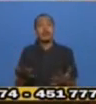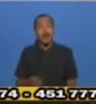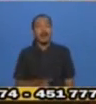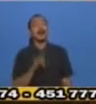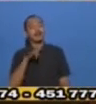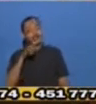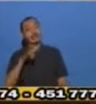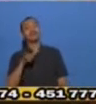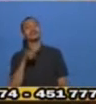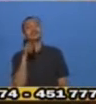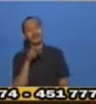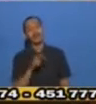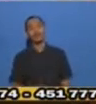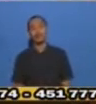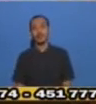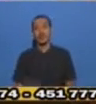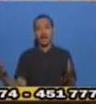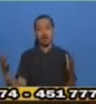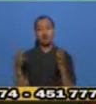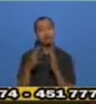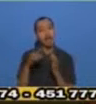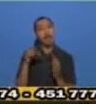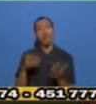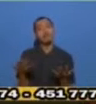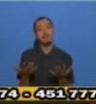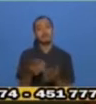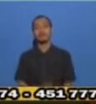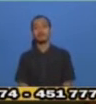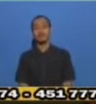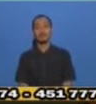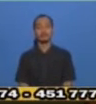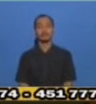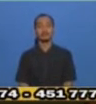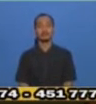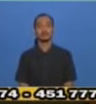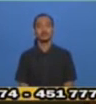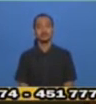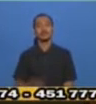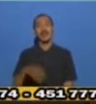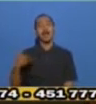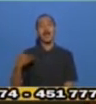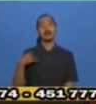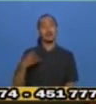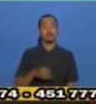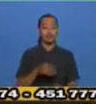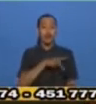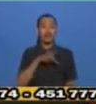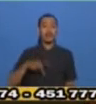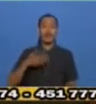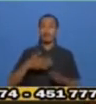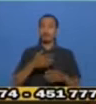Jadi seperti itu Mbak Fira. Tapi memang juga ada beberapa penyelenggara yang